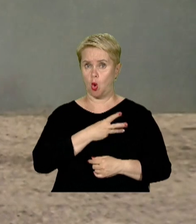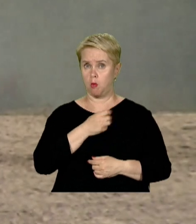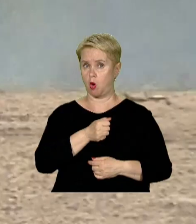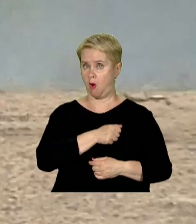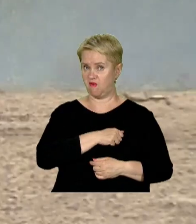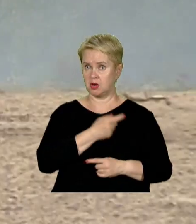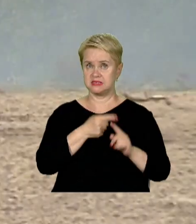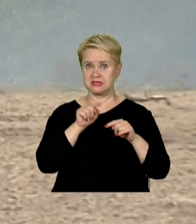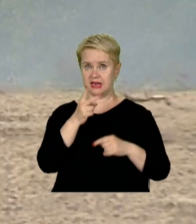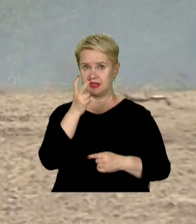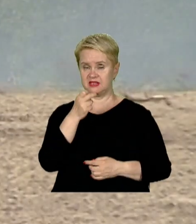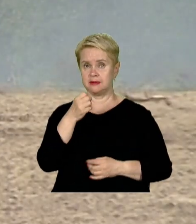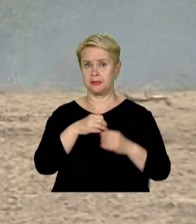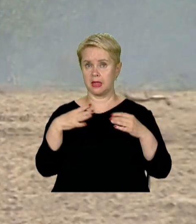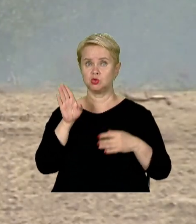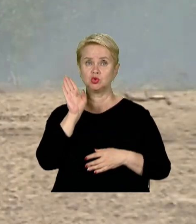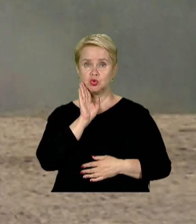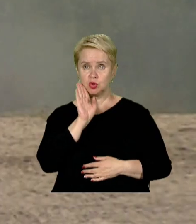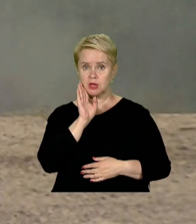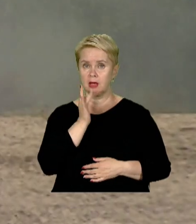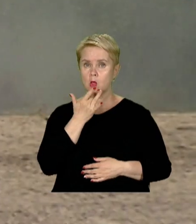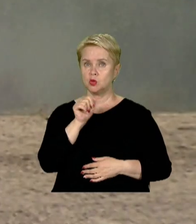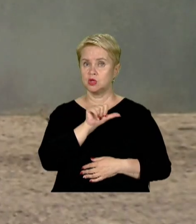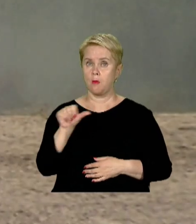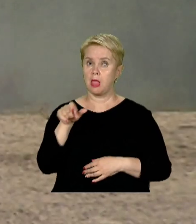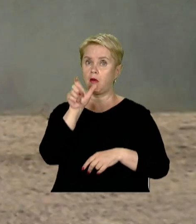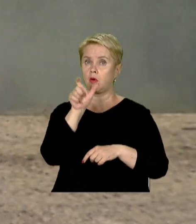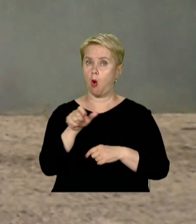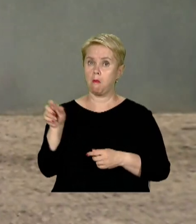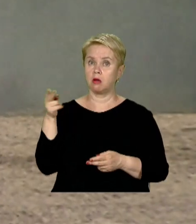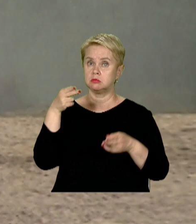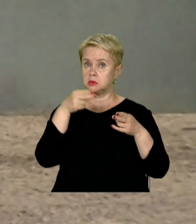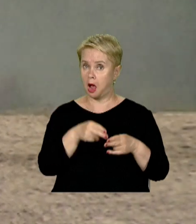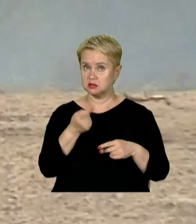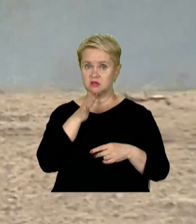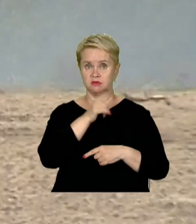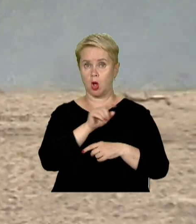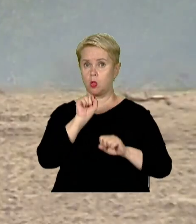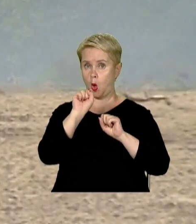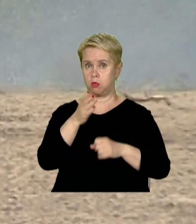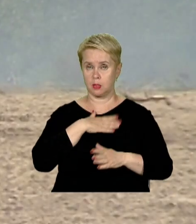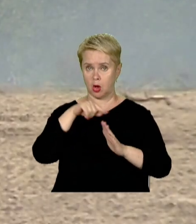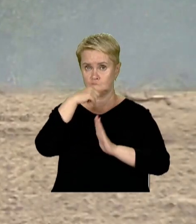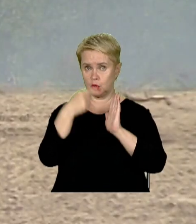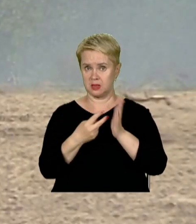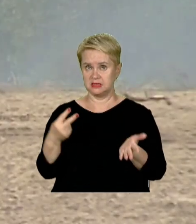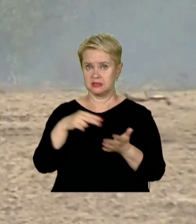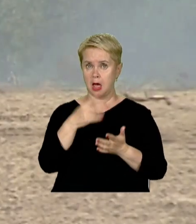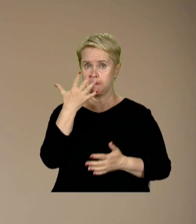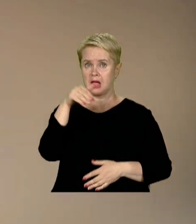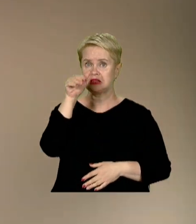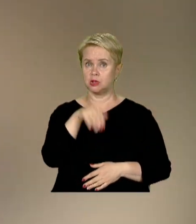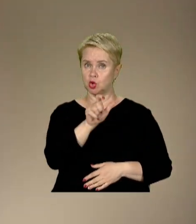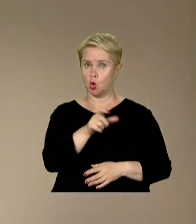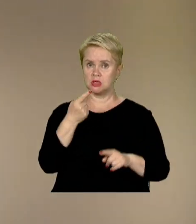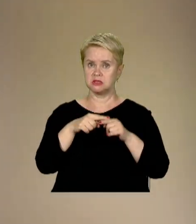добровольців. Серед них 215 жінок та іноземні громадяни. Загалом за цей час на оборону нашого міста стало 5 тисяч